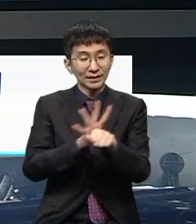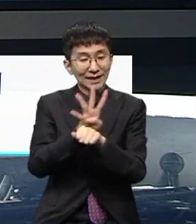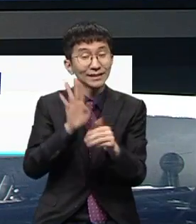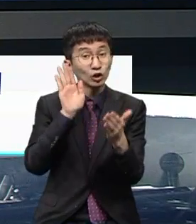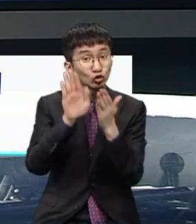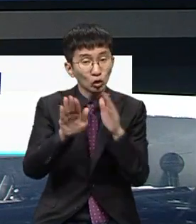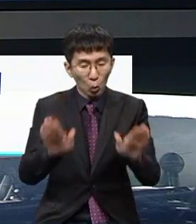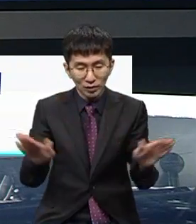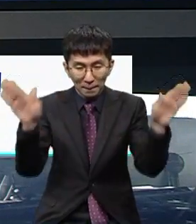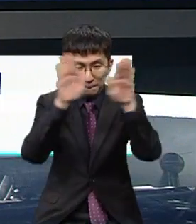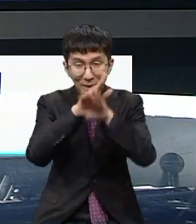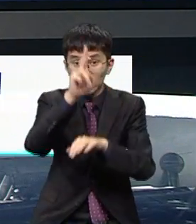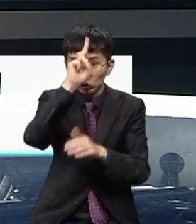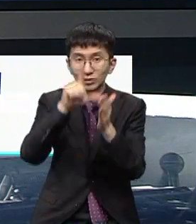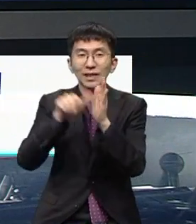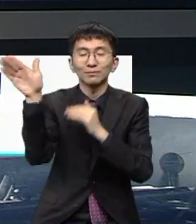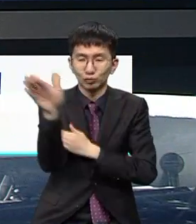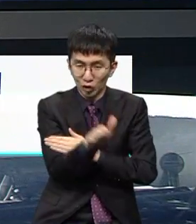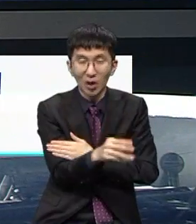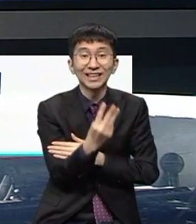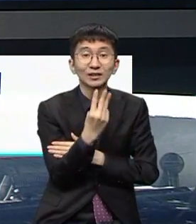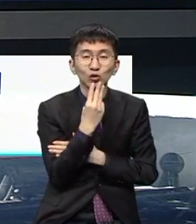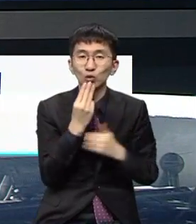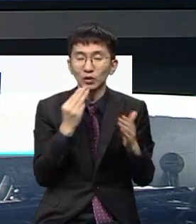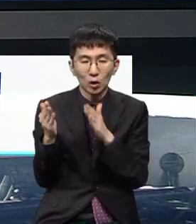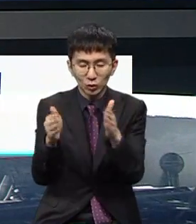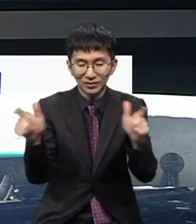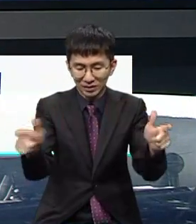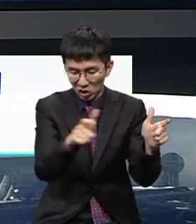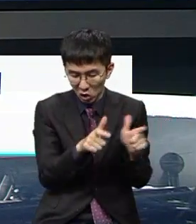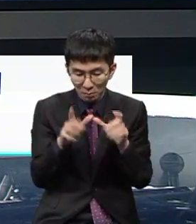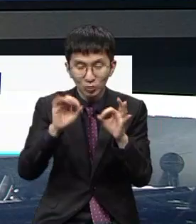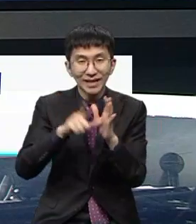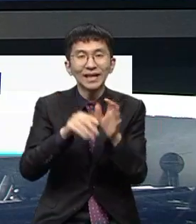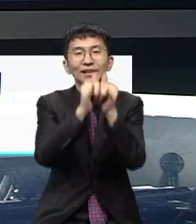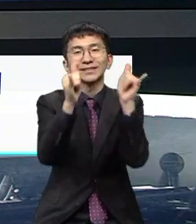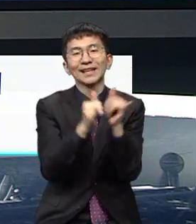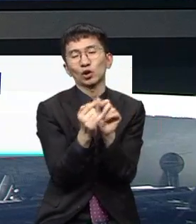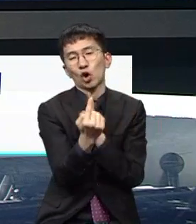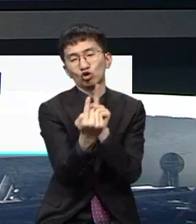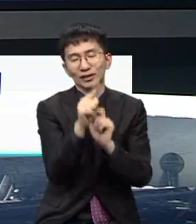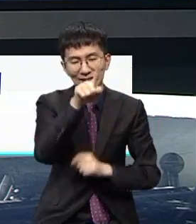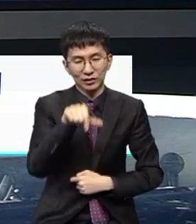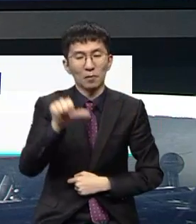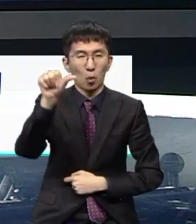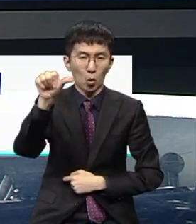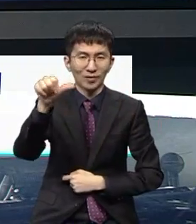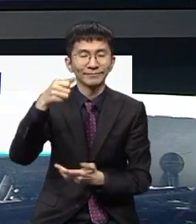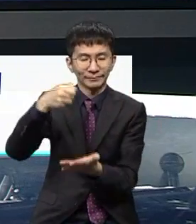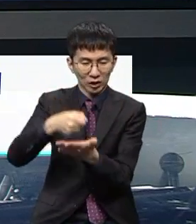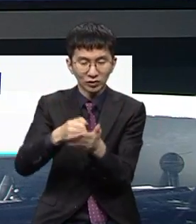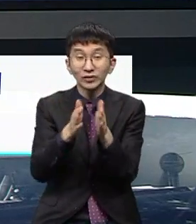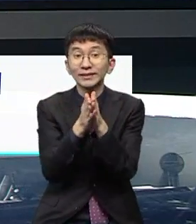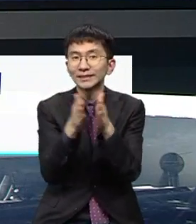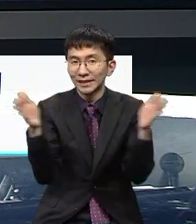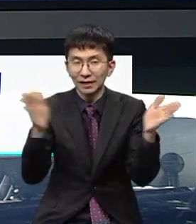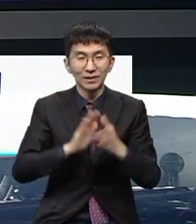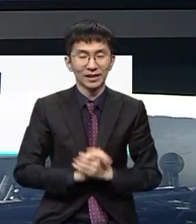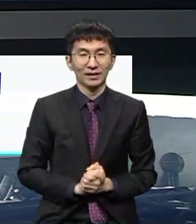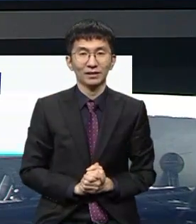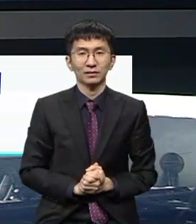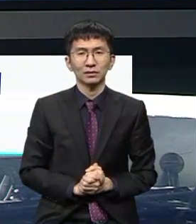4시간 뒤인 오늘 밤 12시부터 서울과 경기 지역에서 사회적 거리두기 1.5단계가 다시